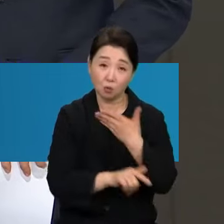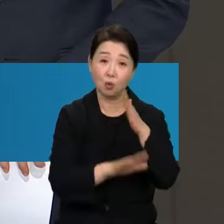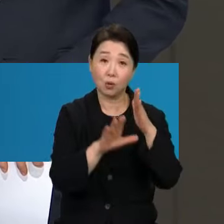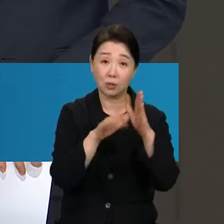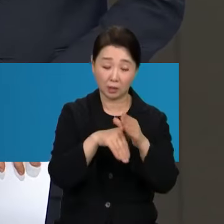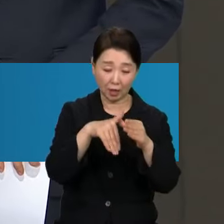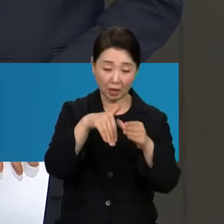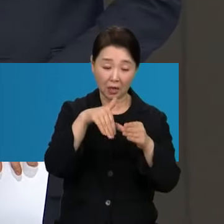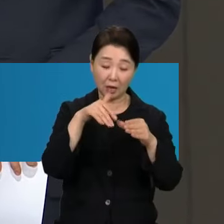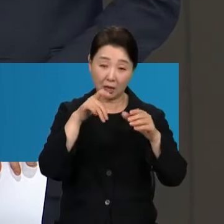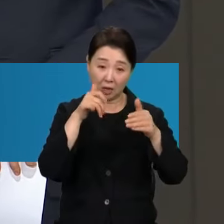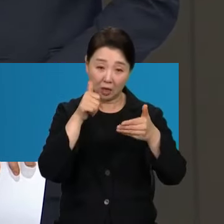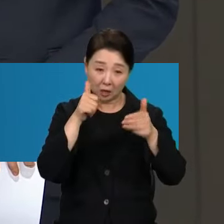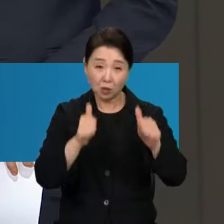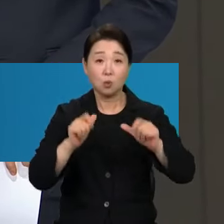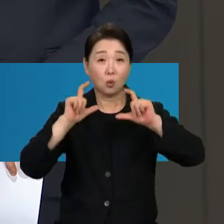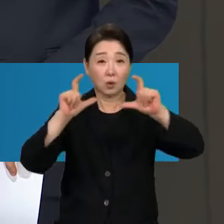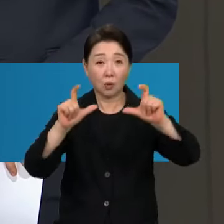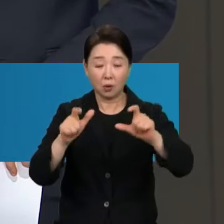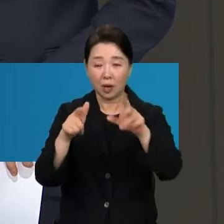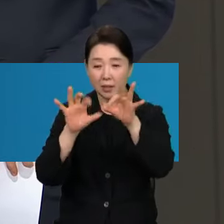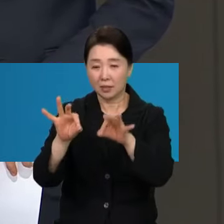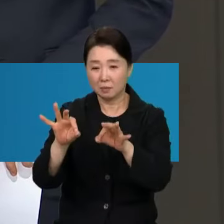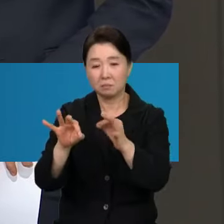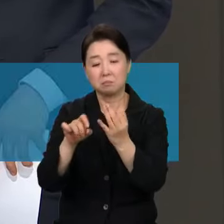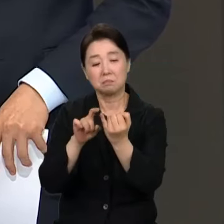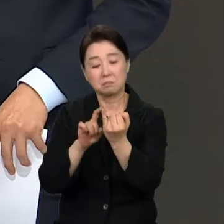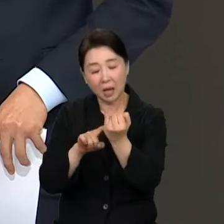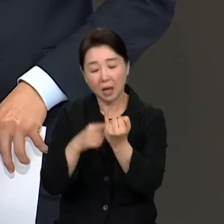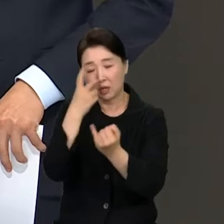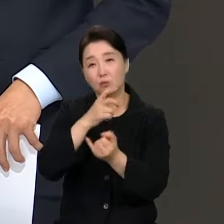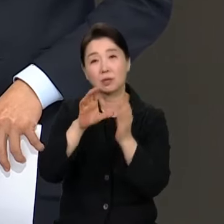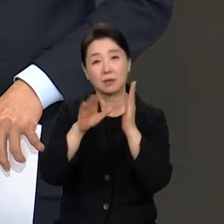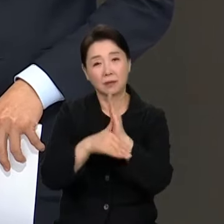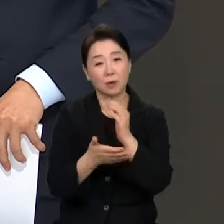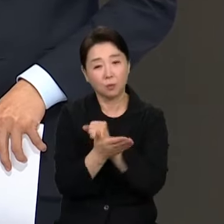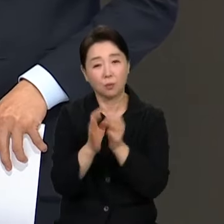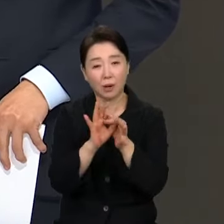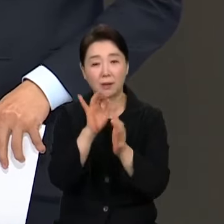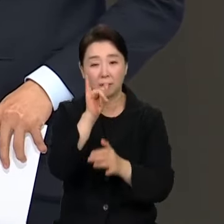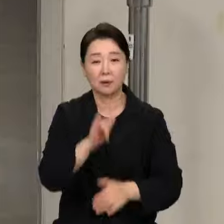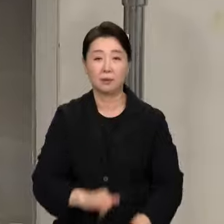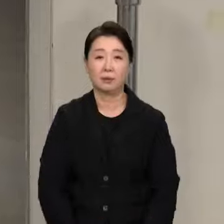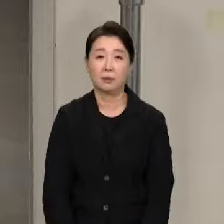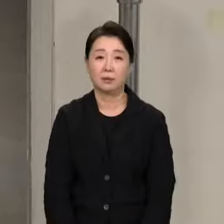결과가 김 여사 수사에 직접적인 영향을 미칠 걸로 보입니다. 여도현 기자입니다.